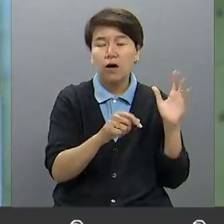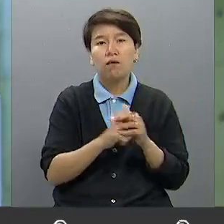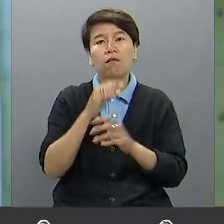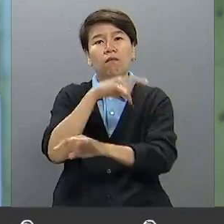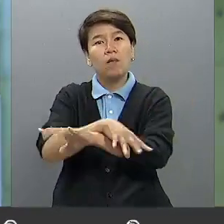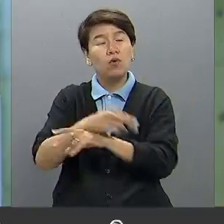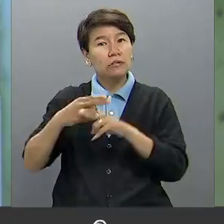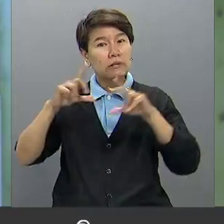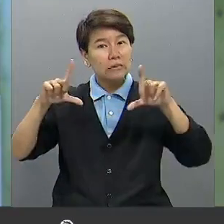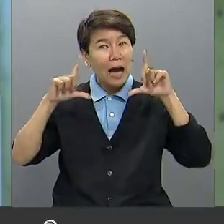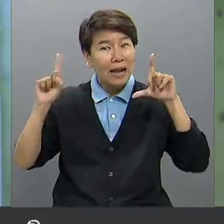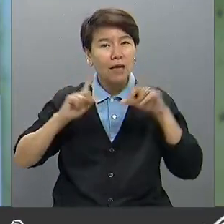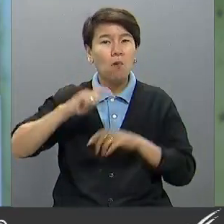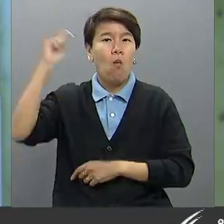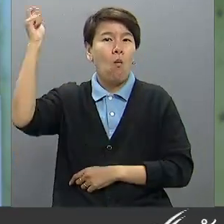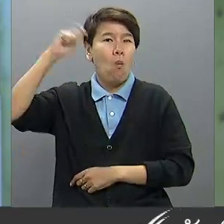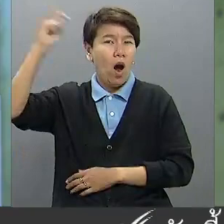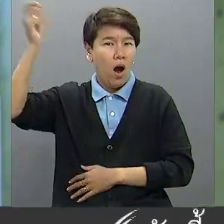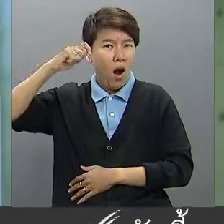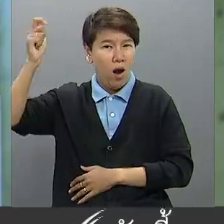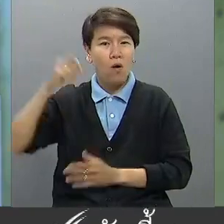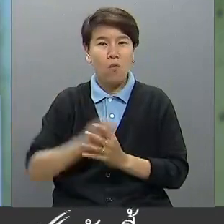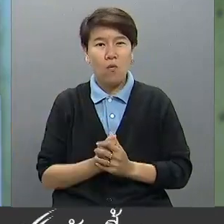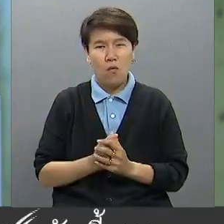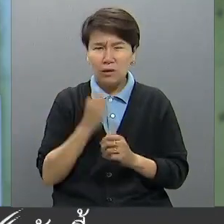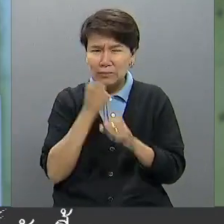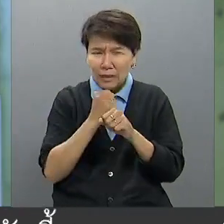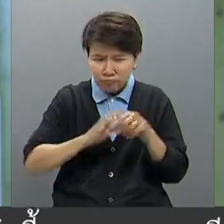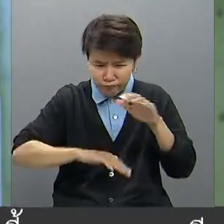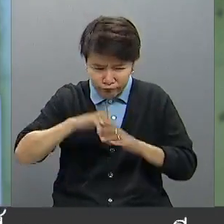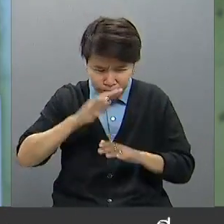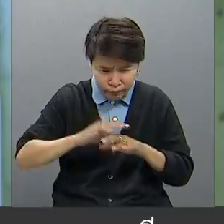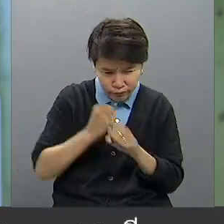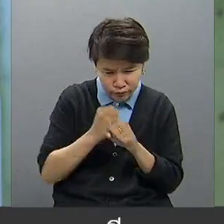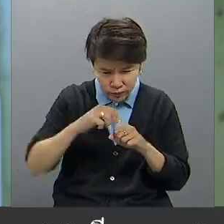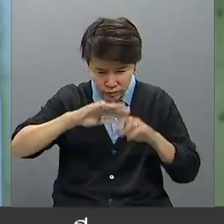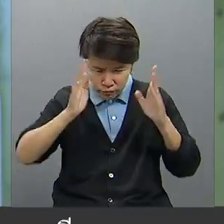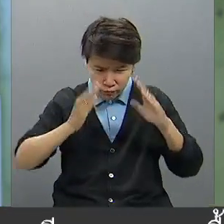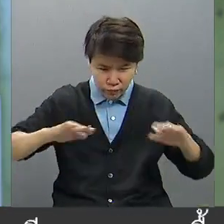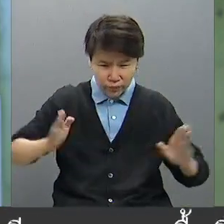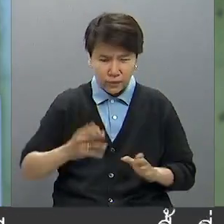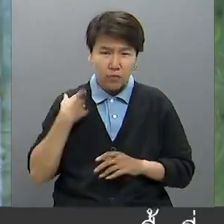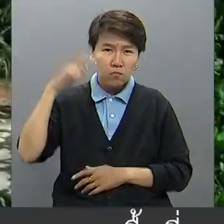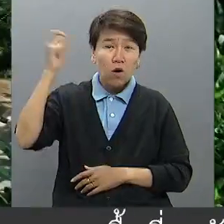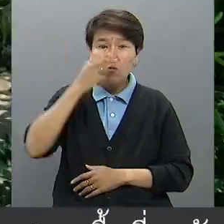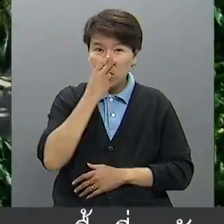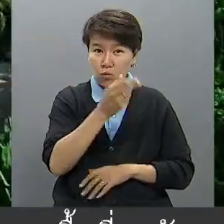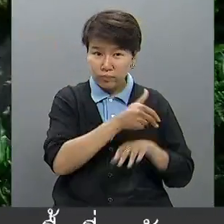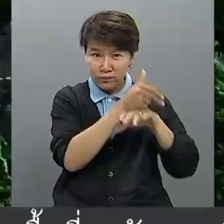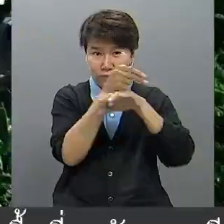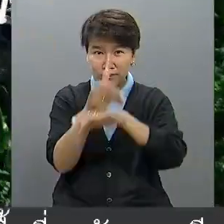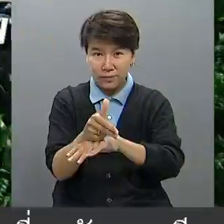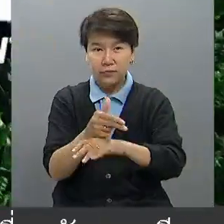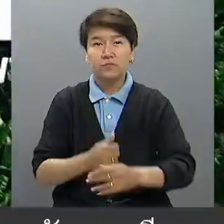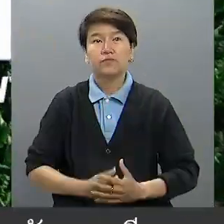ไปเรียนรู้การทำว่าวนะคะที่ศูนย์อนุรักษ์ว่าวไทยบ้านถ้ำนรงจังหวัดเพชรบุรีไปชมกันเลยค่ะ